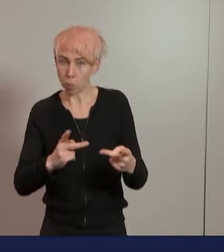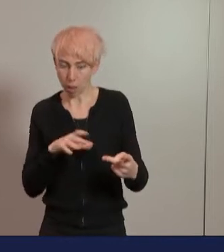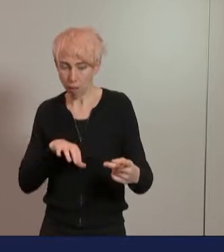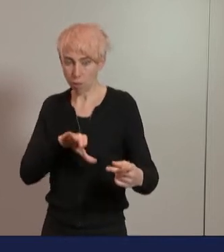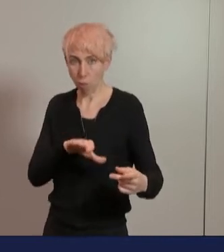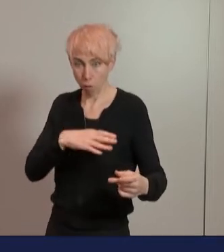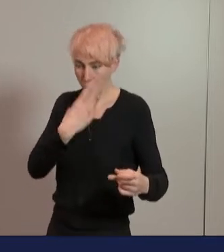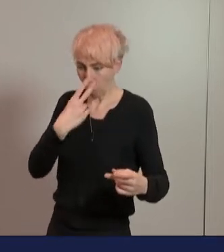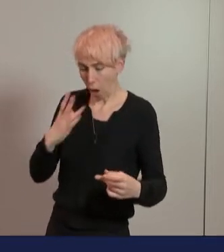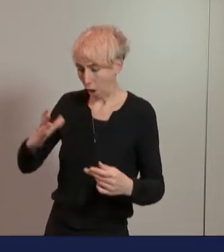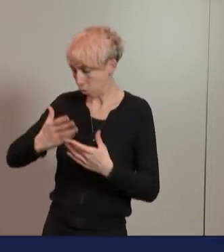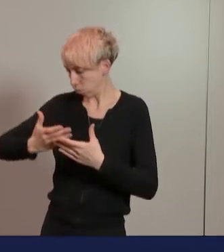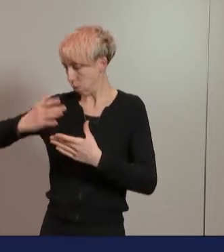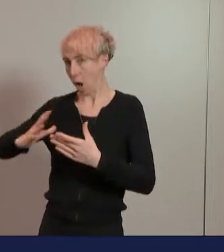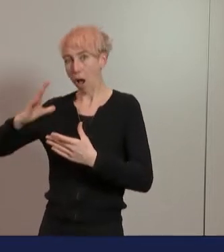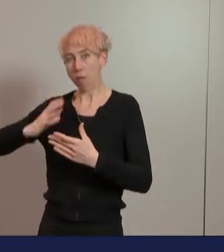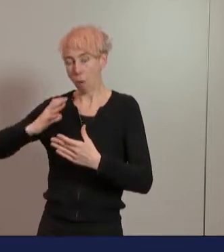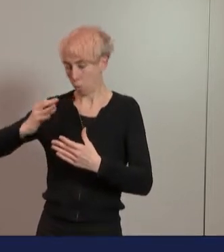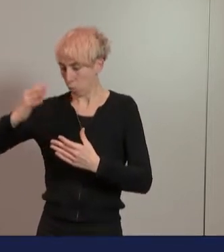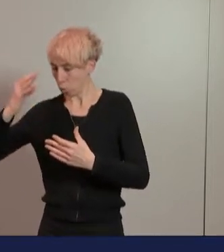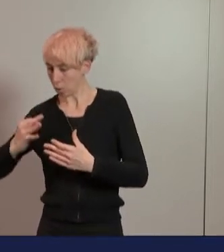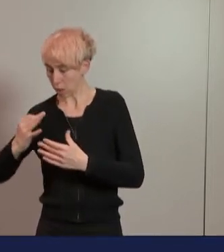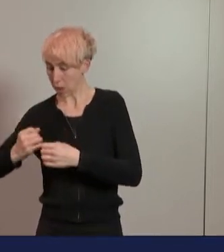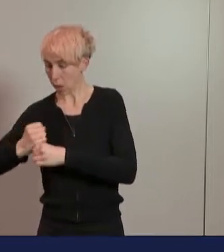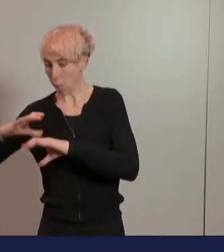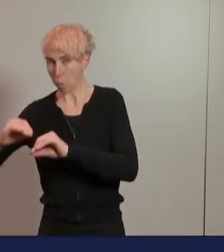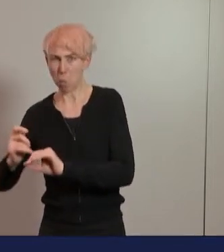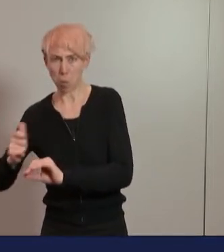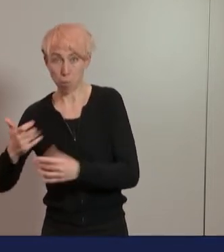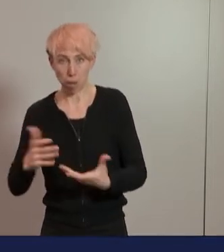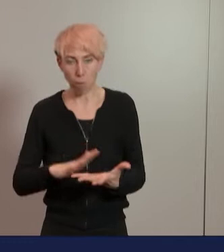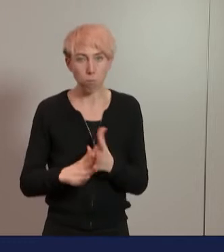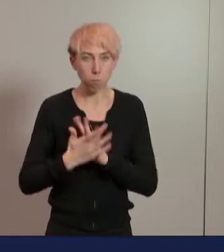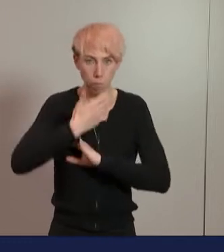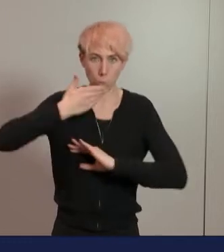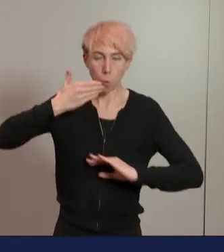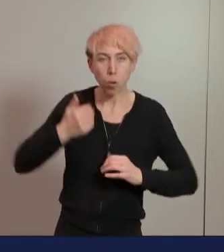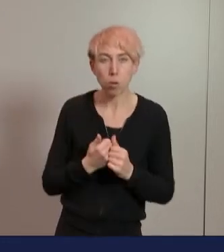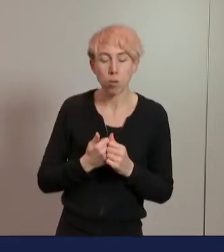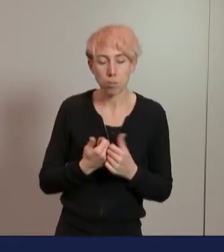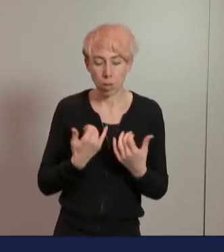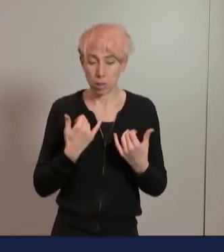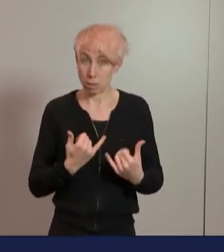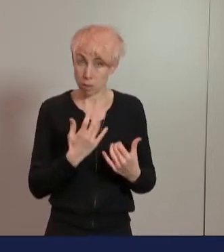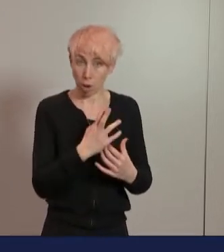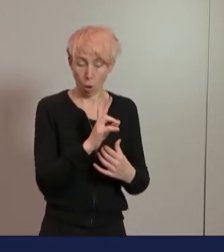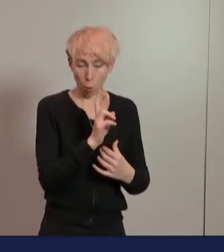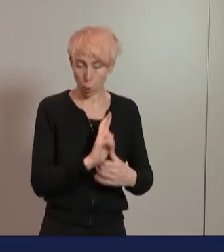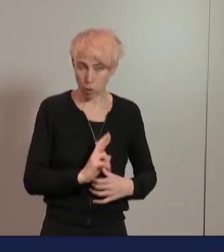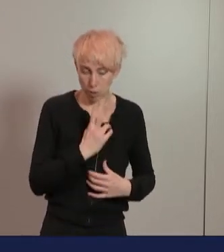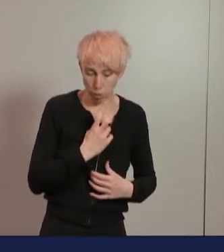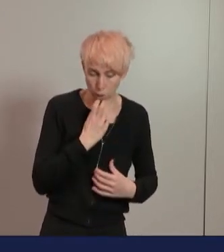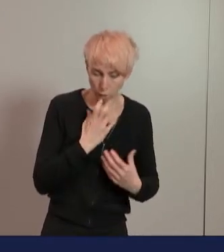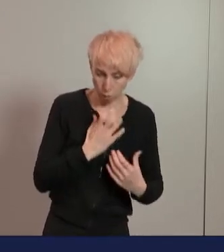de postes qui prévalait jusque-là. Rosée citoyenne se tient aux côtés des agents de la collectivité pour permettre